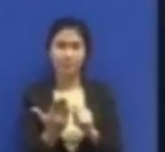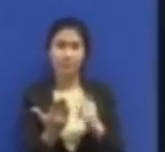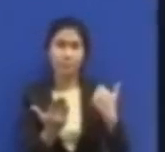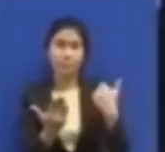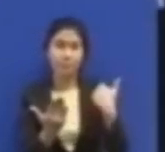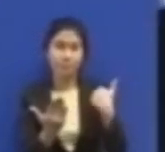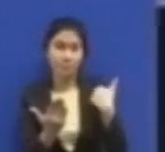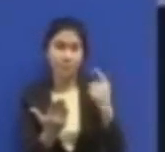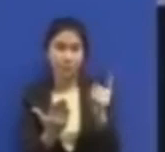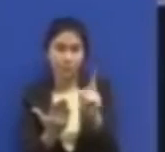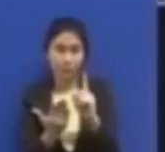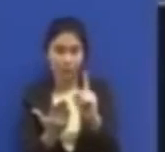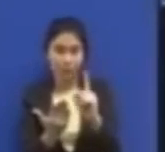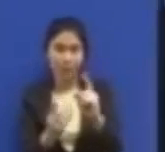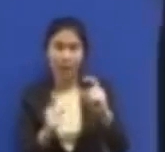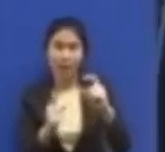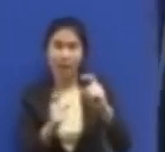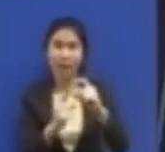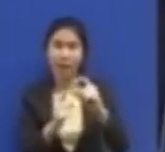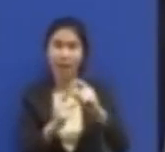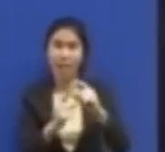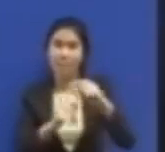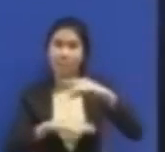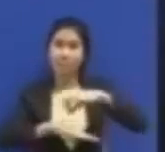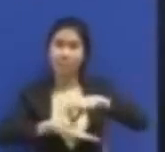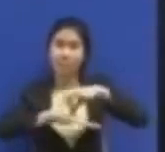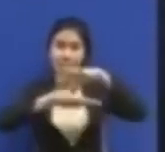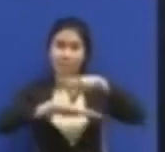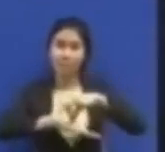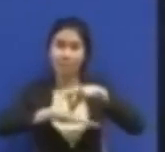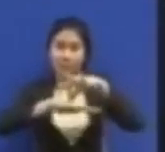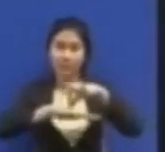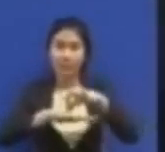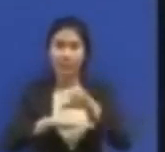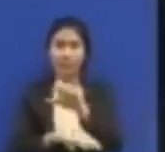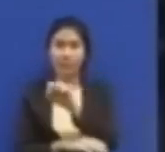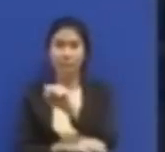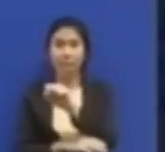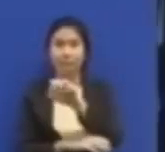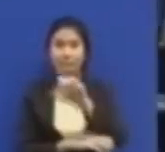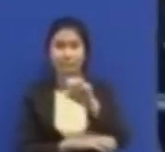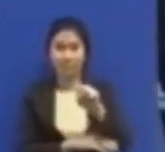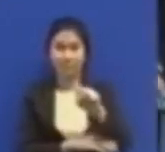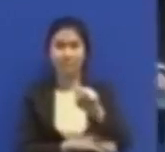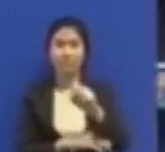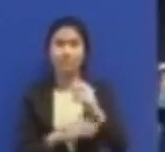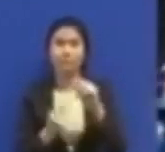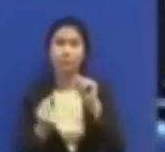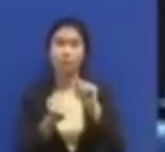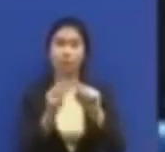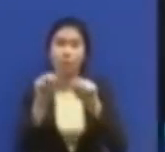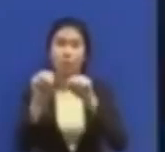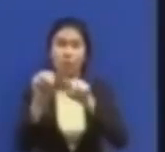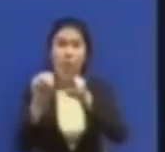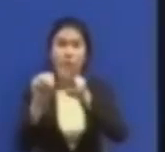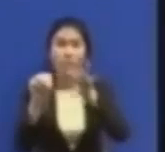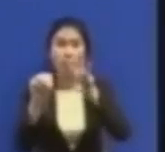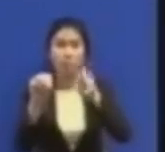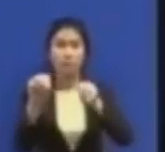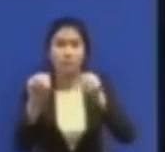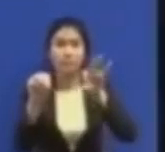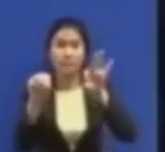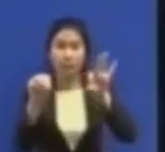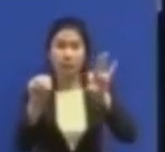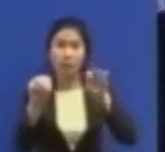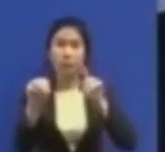ราชโองการโปรดเกล้าโปรดกระหม่อมแต่งตั้งสมาชิกวุฒิสภาตามมาตรา269ของ